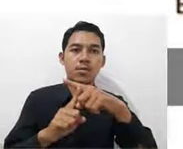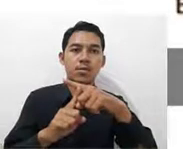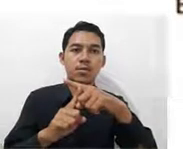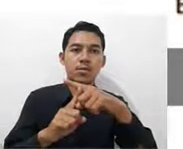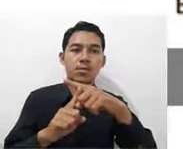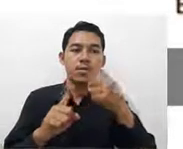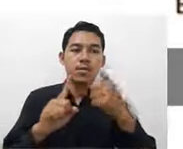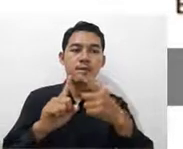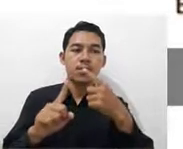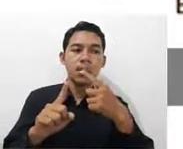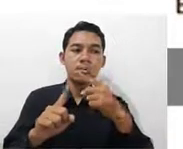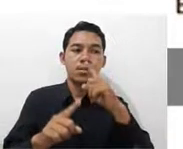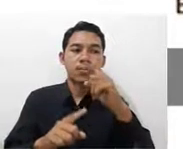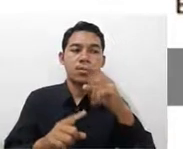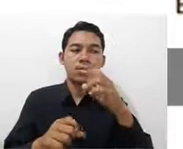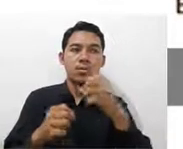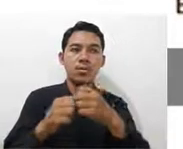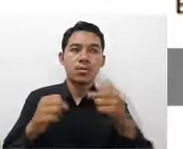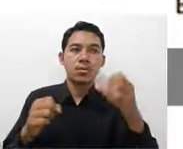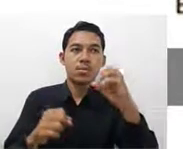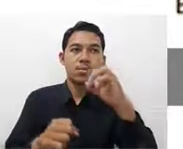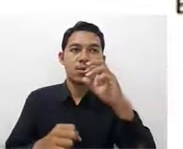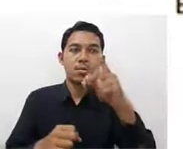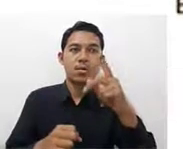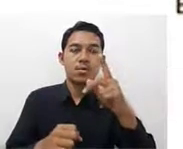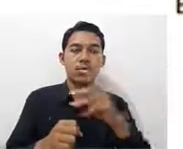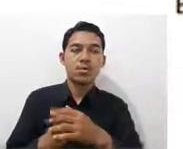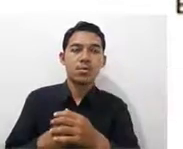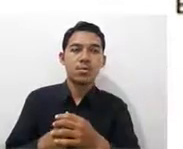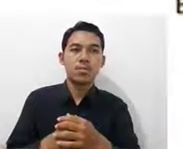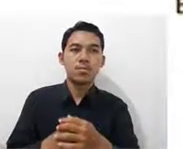gerbang N, dan 1 gerbang OR.